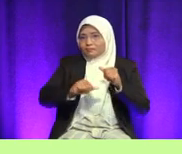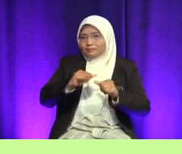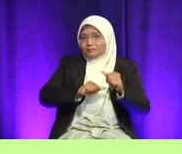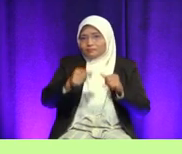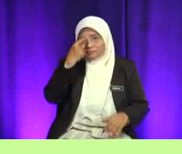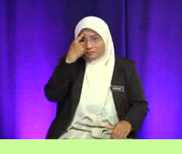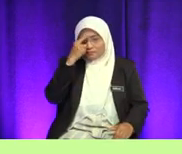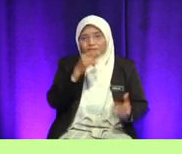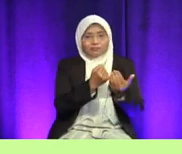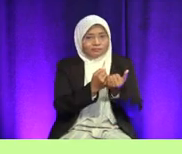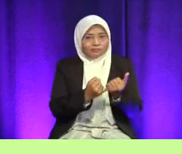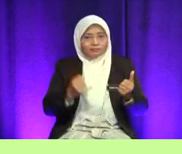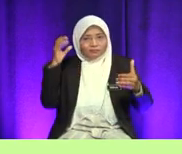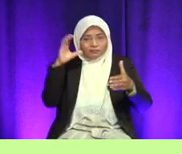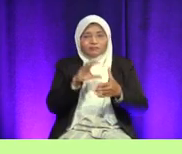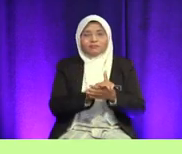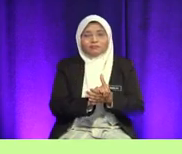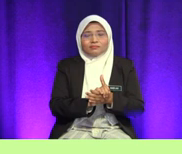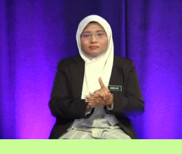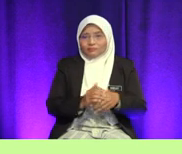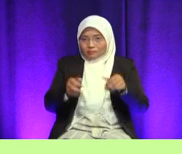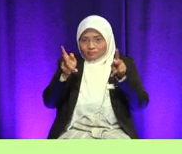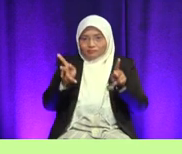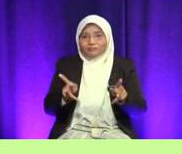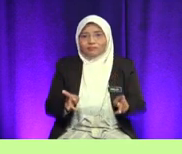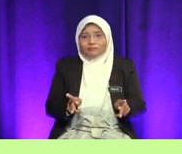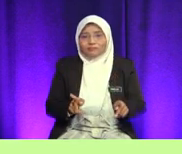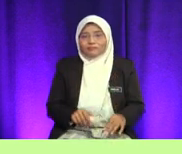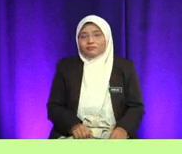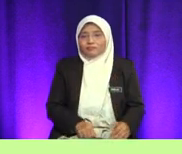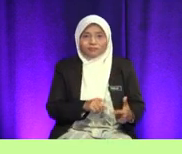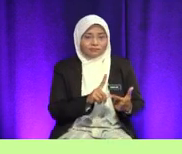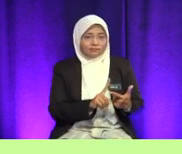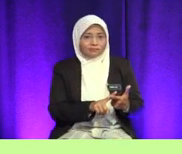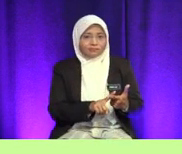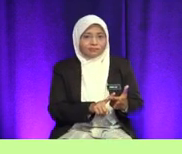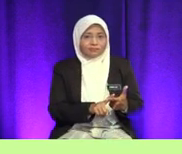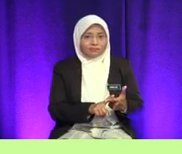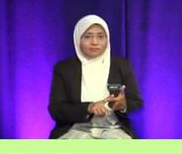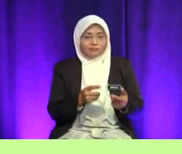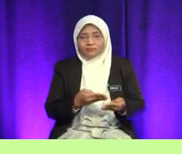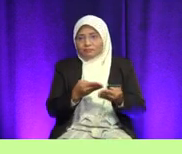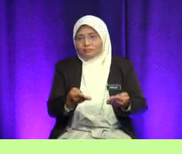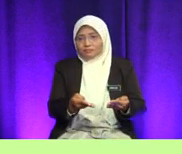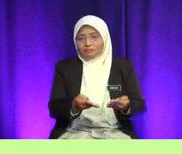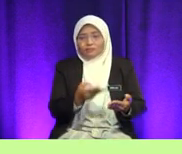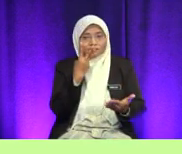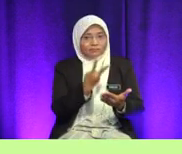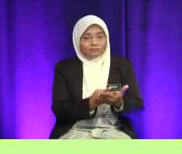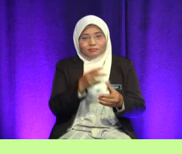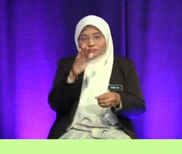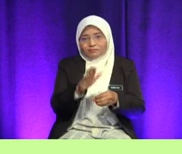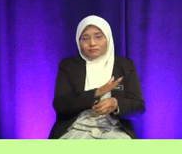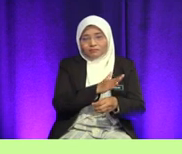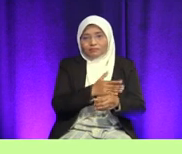arah memupuk perpaduan kaum dan integrasi nasional memperuntukkan perbelanjaan yang mencukupi untuk program